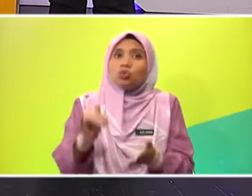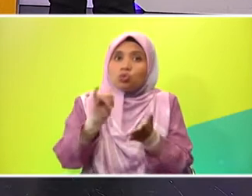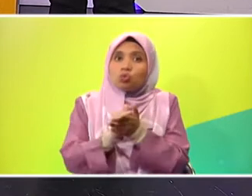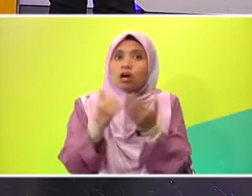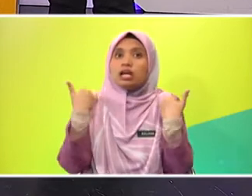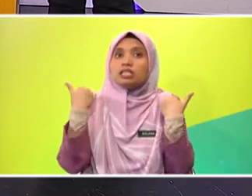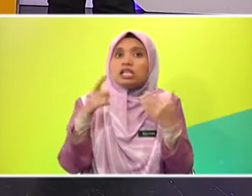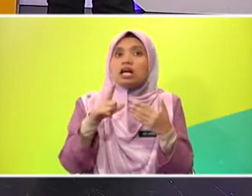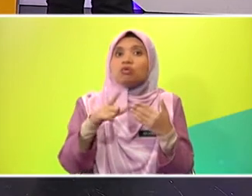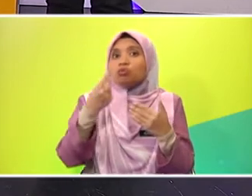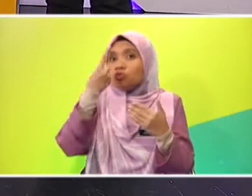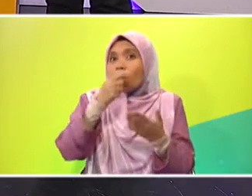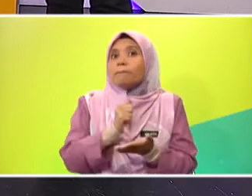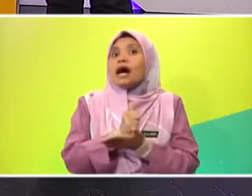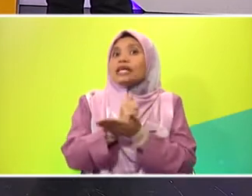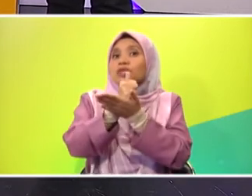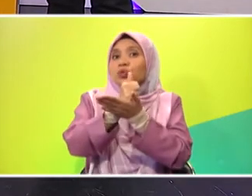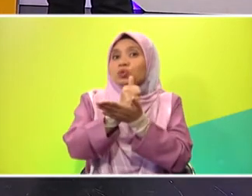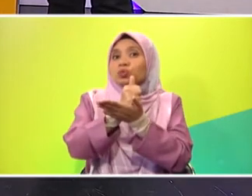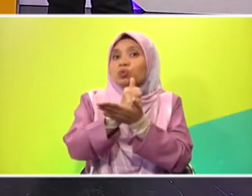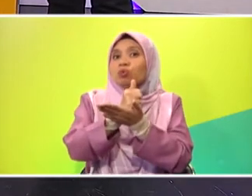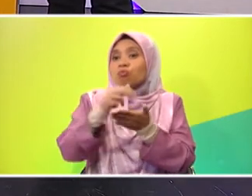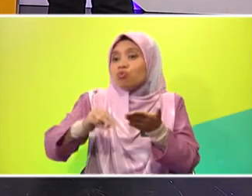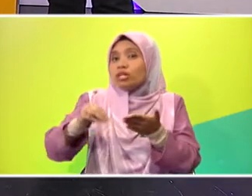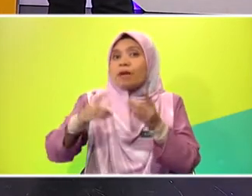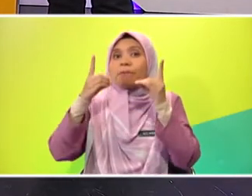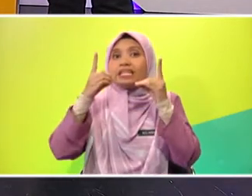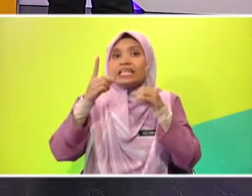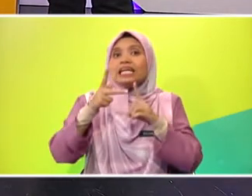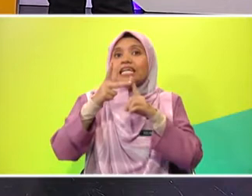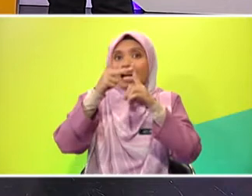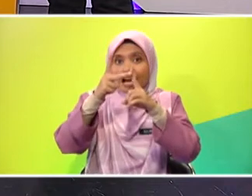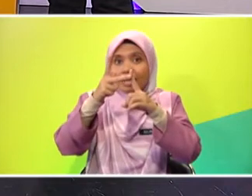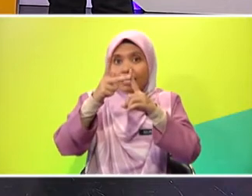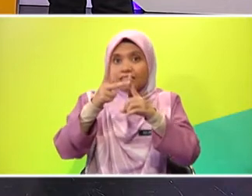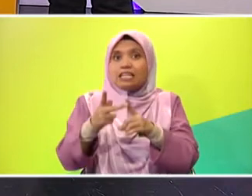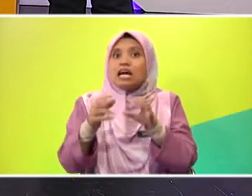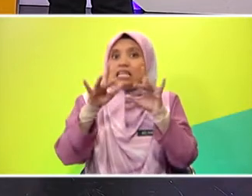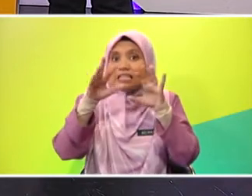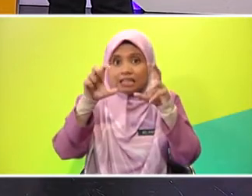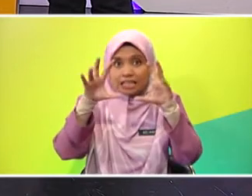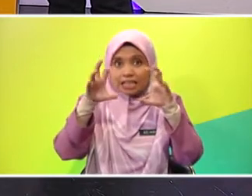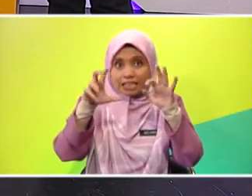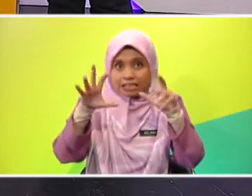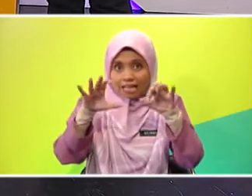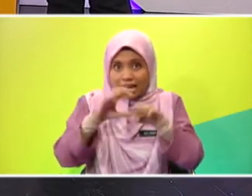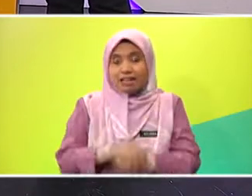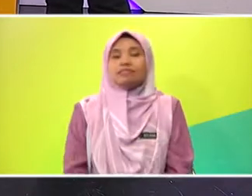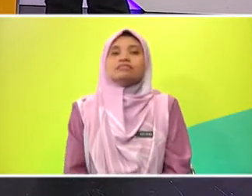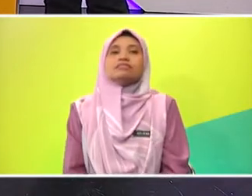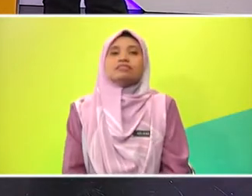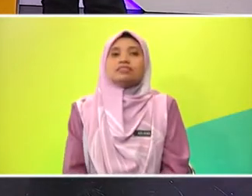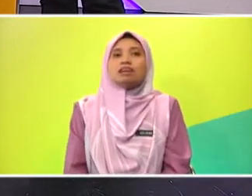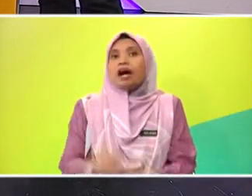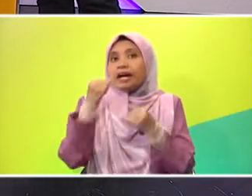satu membantu anak-anak pendidikan khas sakumoto halus dan saya ke waktu kasar mereka dan yang terakhir Karina